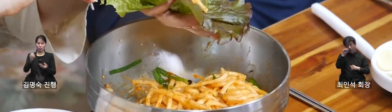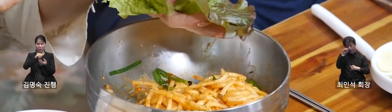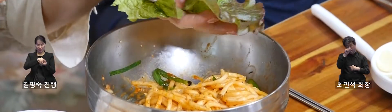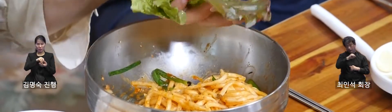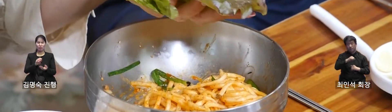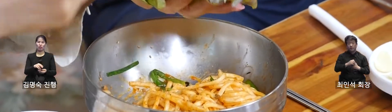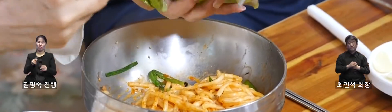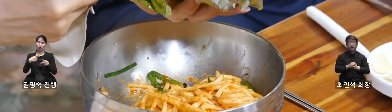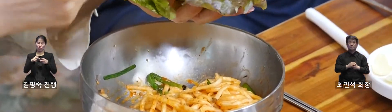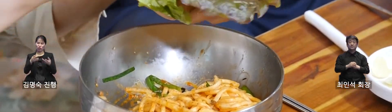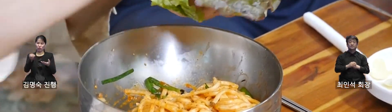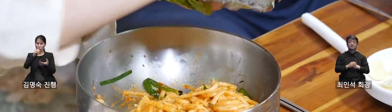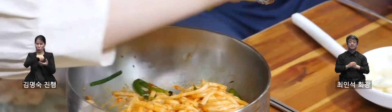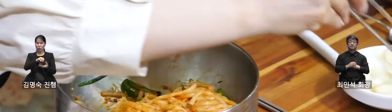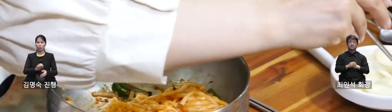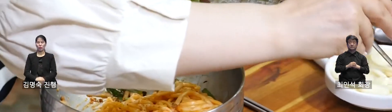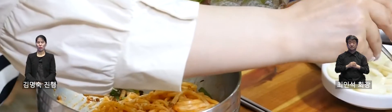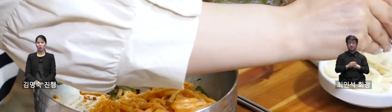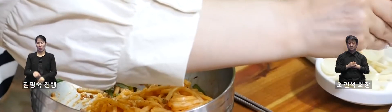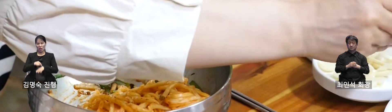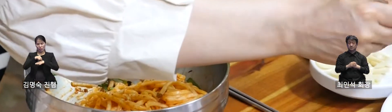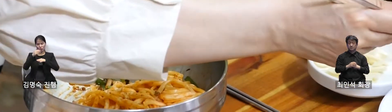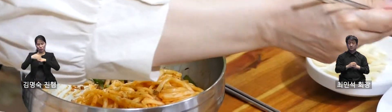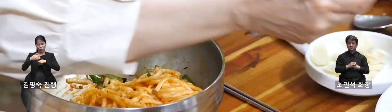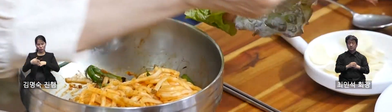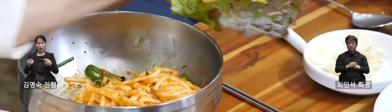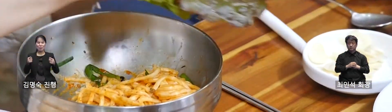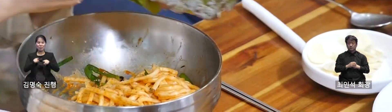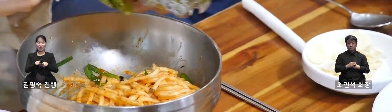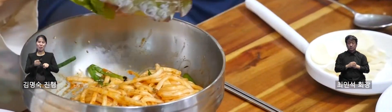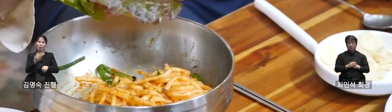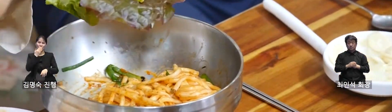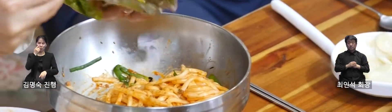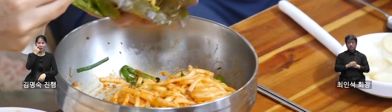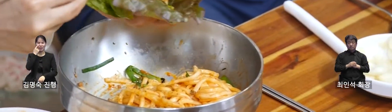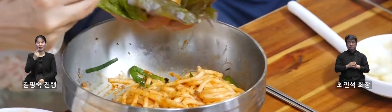비빔을 올리고 수유 갖고 같이. 아,